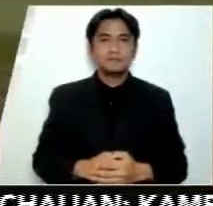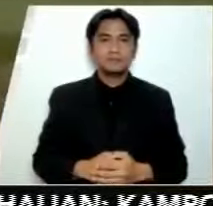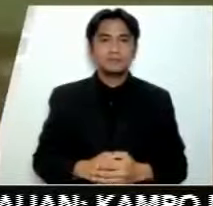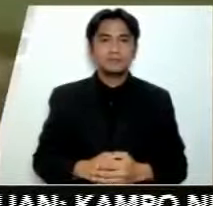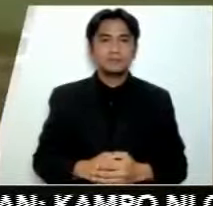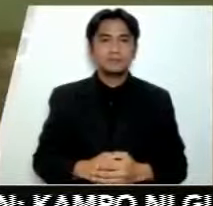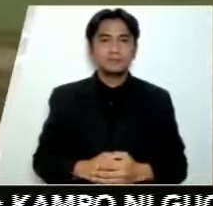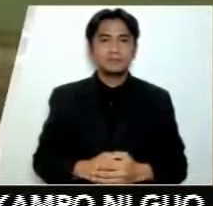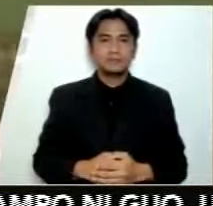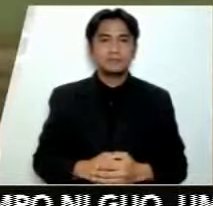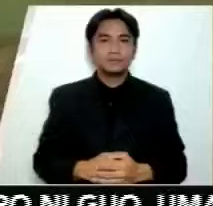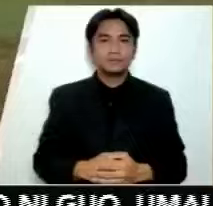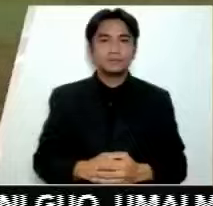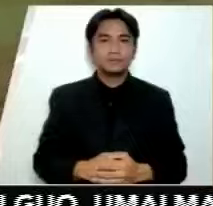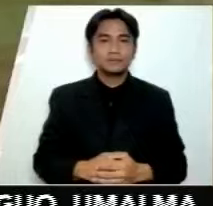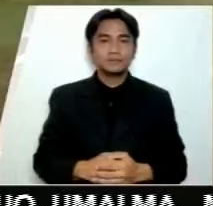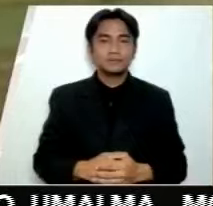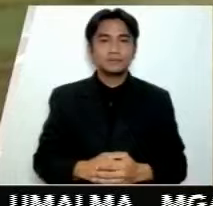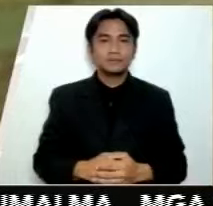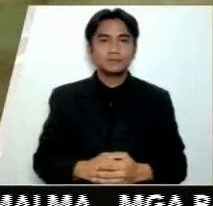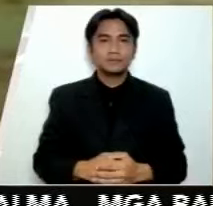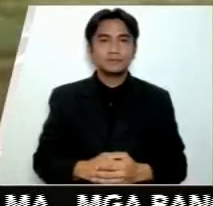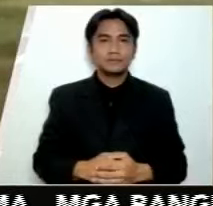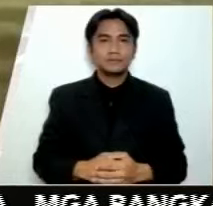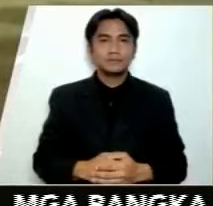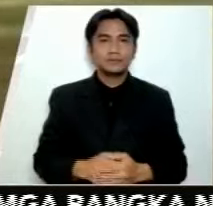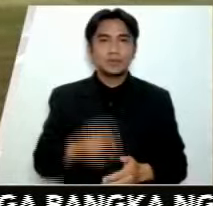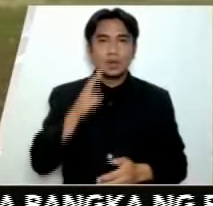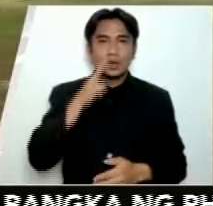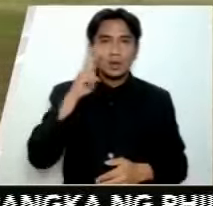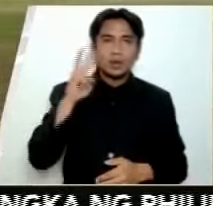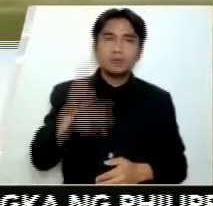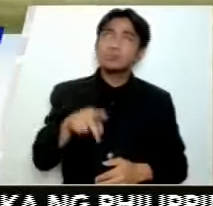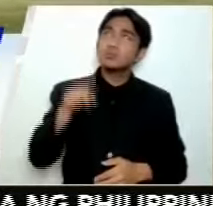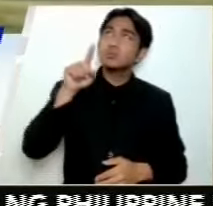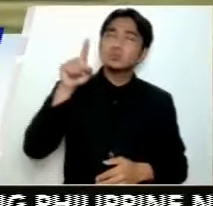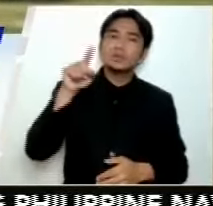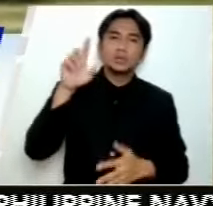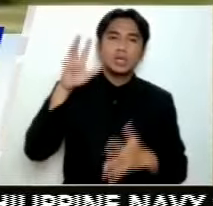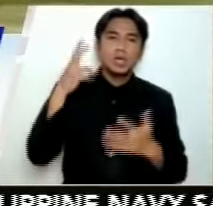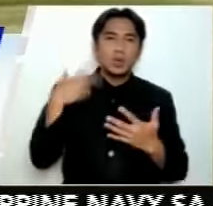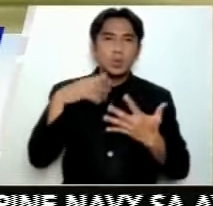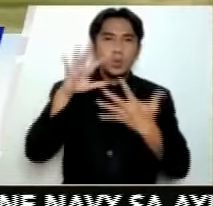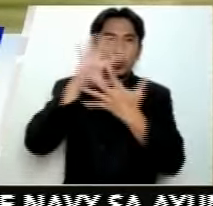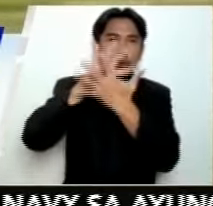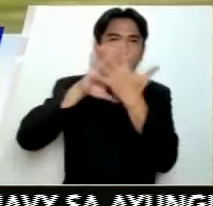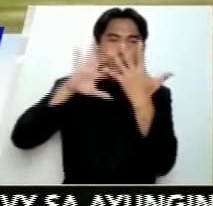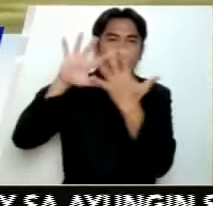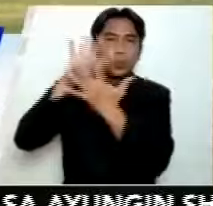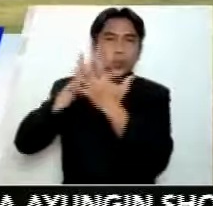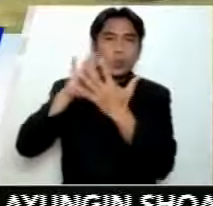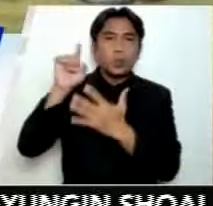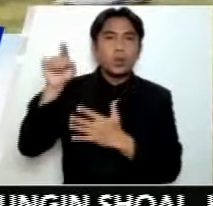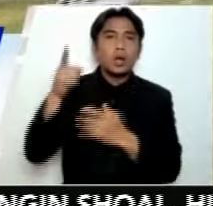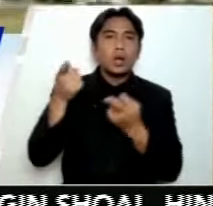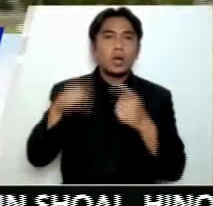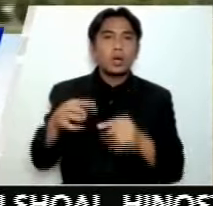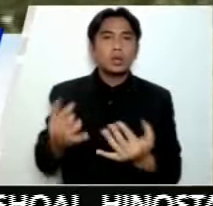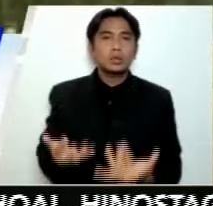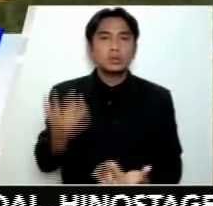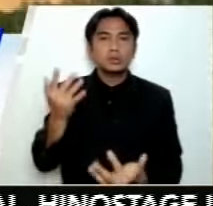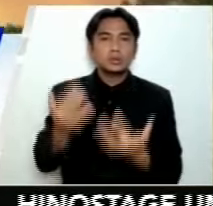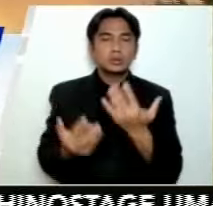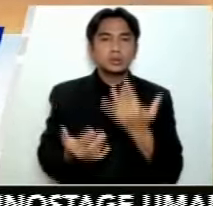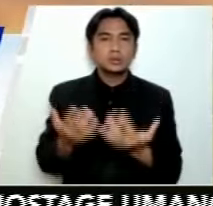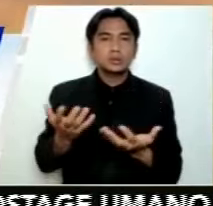din halos hindi na makita ang kalangitan sa kapal ng usok mula sa malaking wildfire sa new Mexico sa